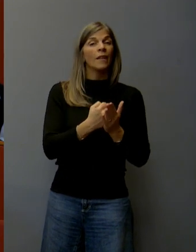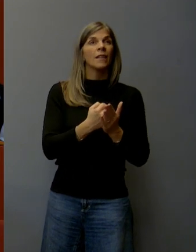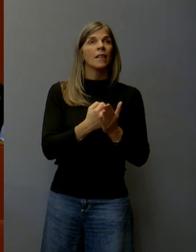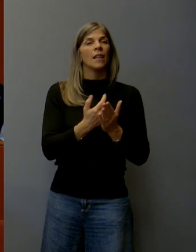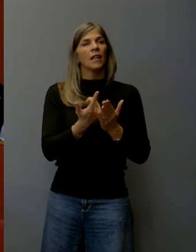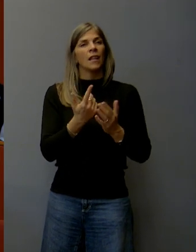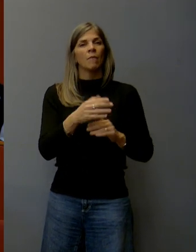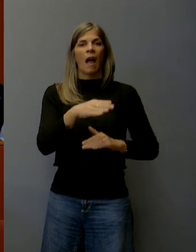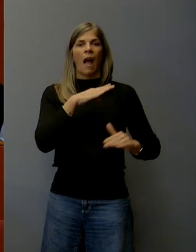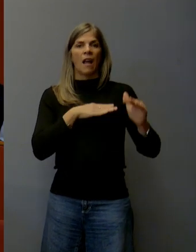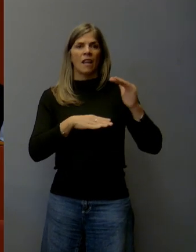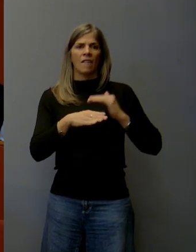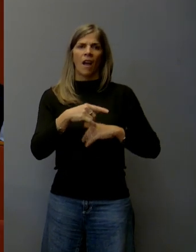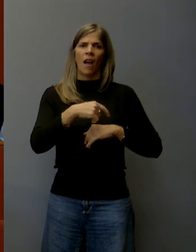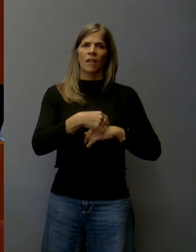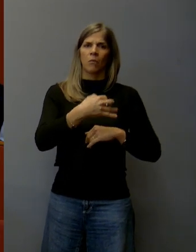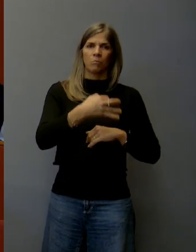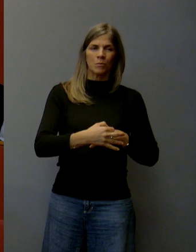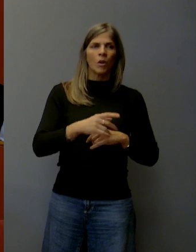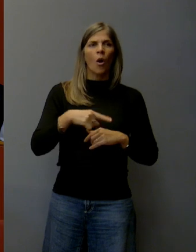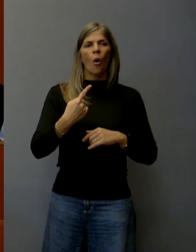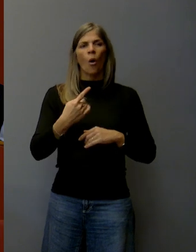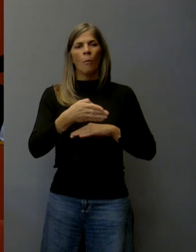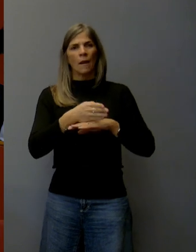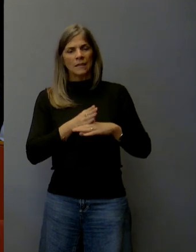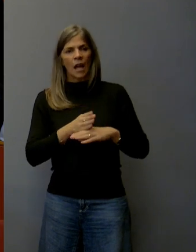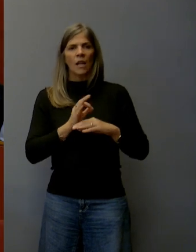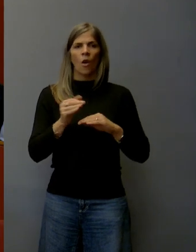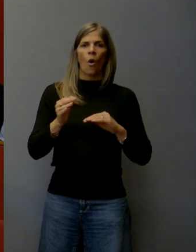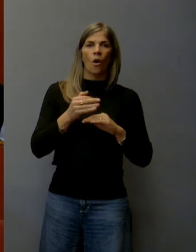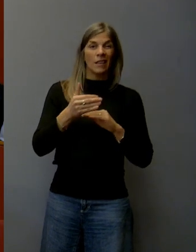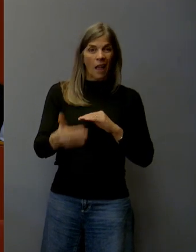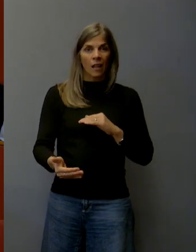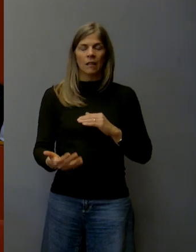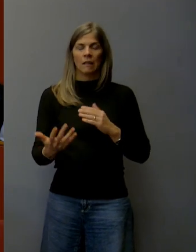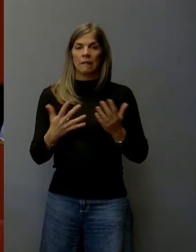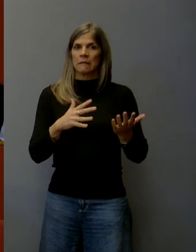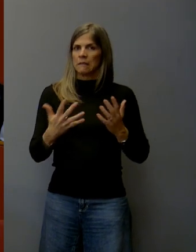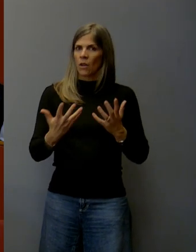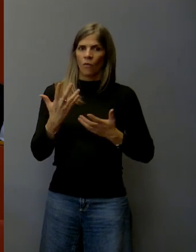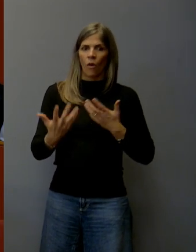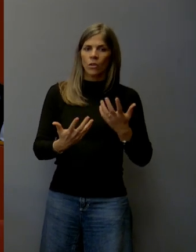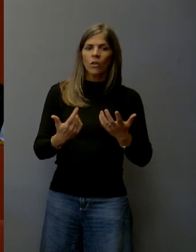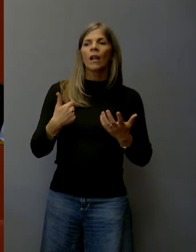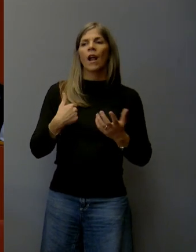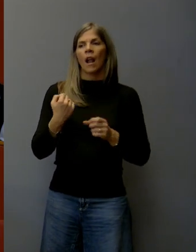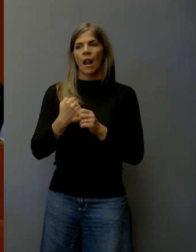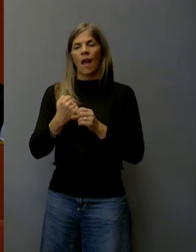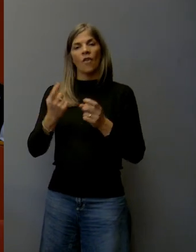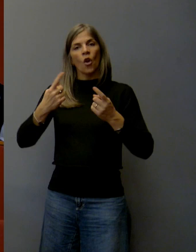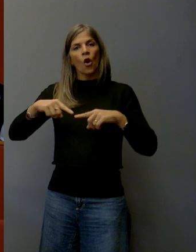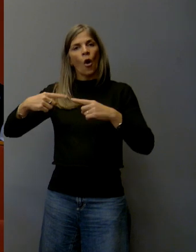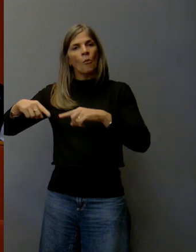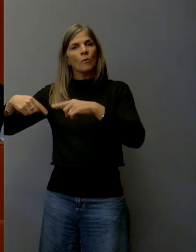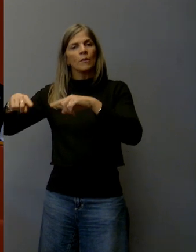in tempo utile oppure non sono arrivati completi e questo ha reso anche difficile il lavoro nelle commissioni perché non